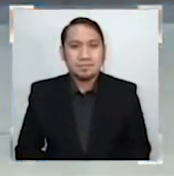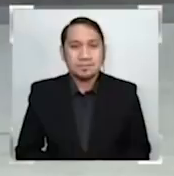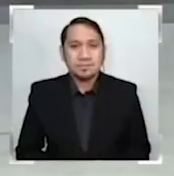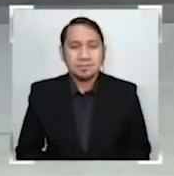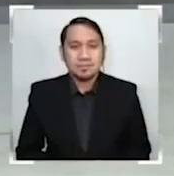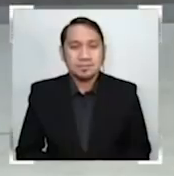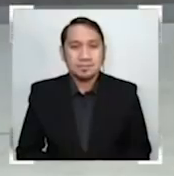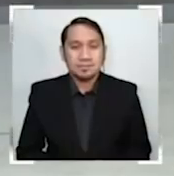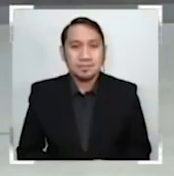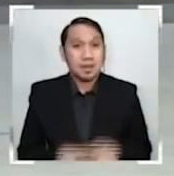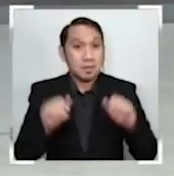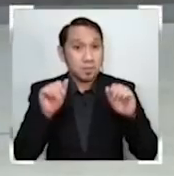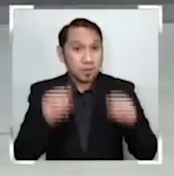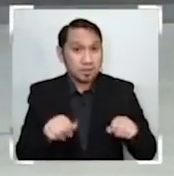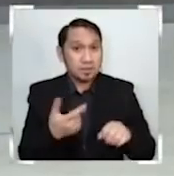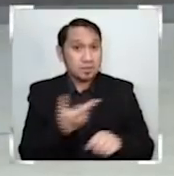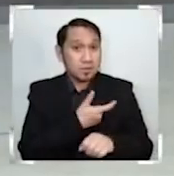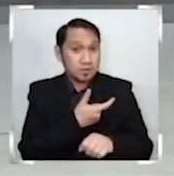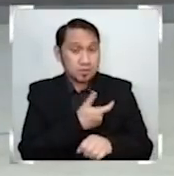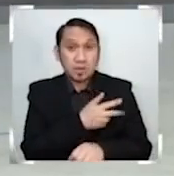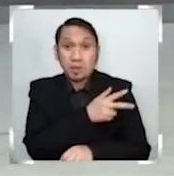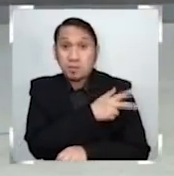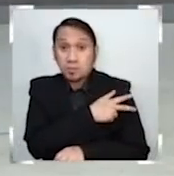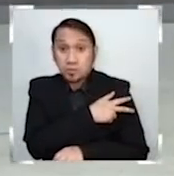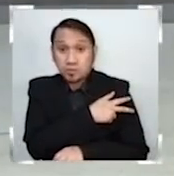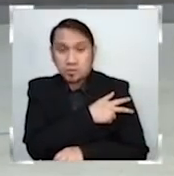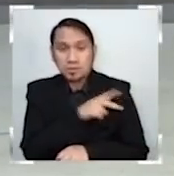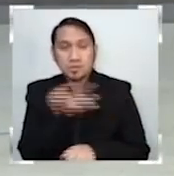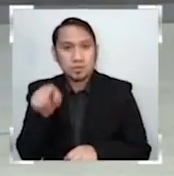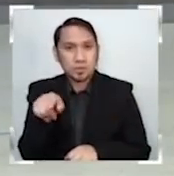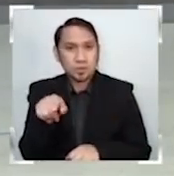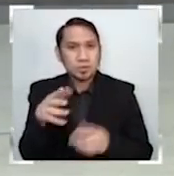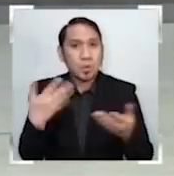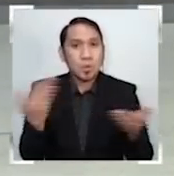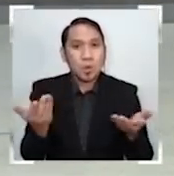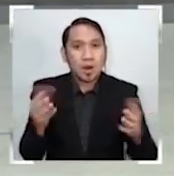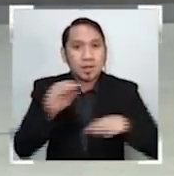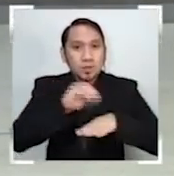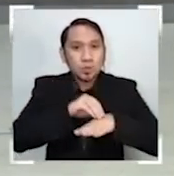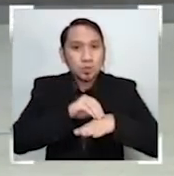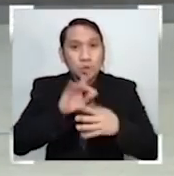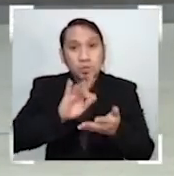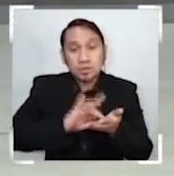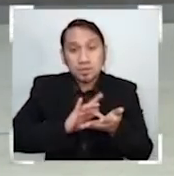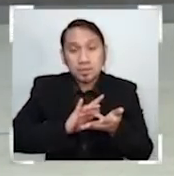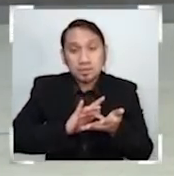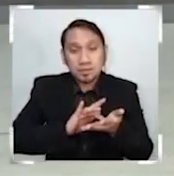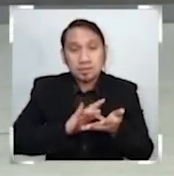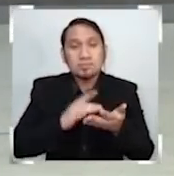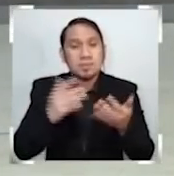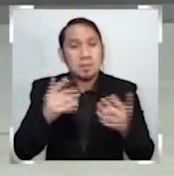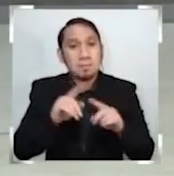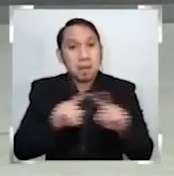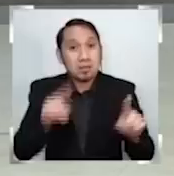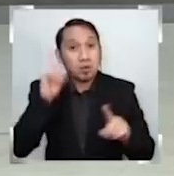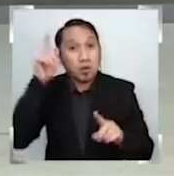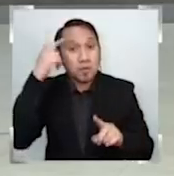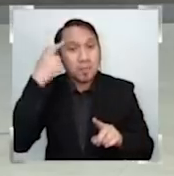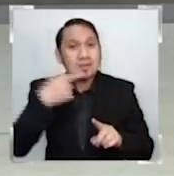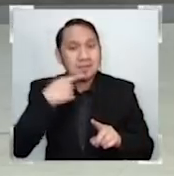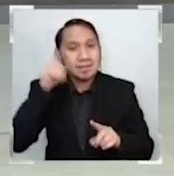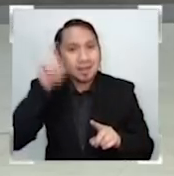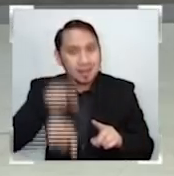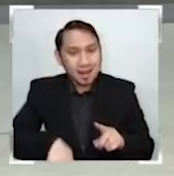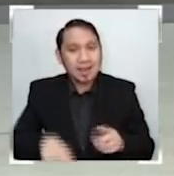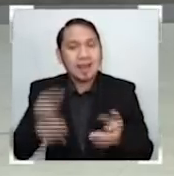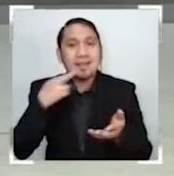Pwede na rin magpabakuna ng booster shots sa ilang Piling Botika sa Metro Manila, pero ayon sa gobyerno, dapat magparehistro muna sa LGU. Kung